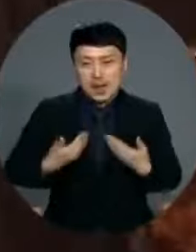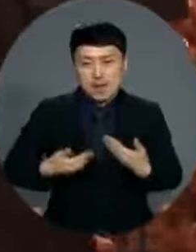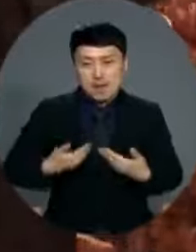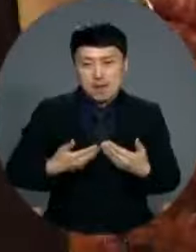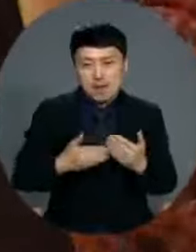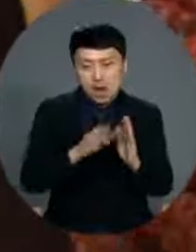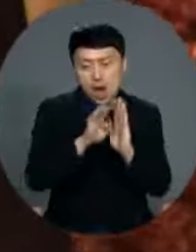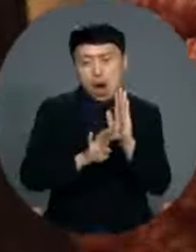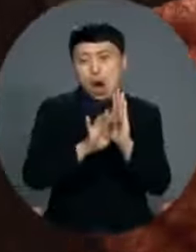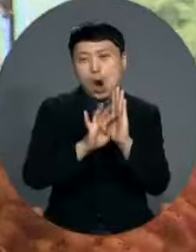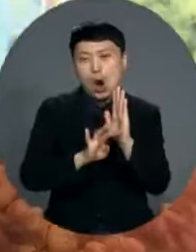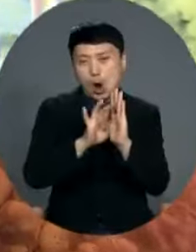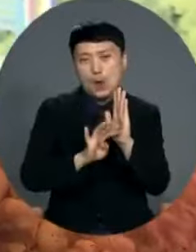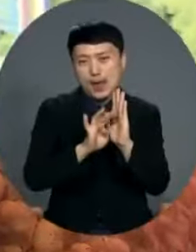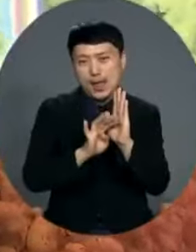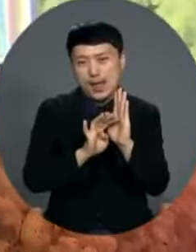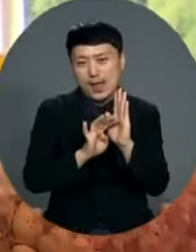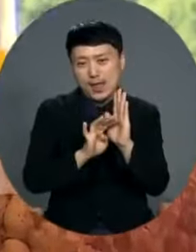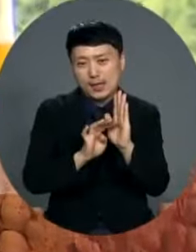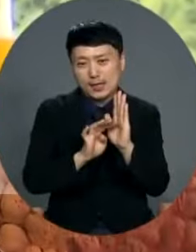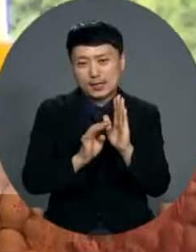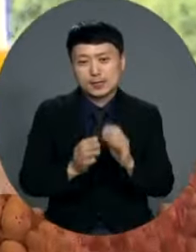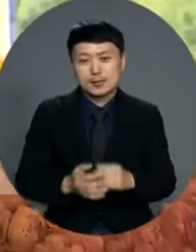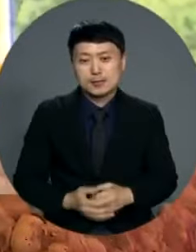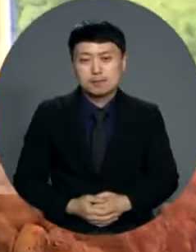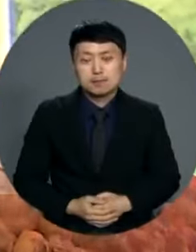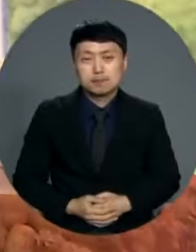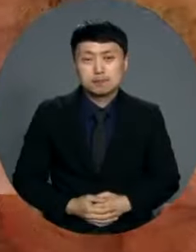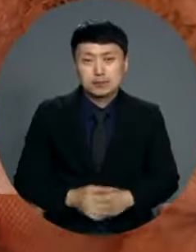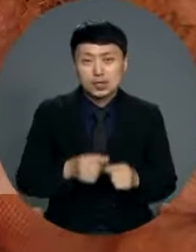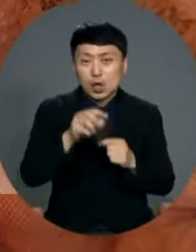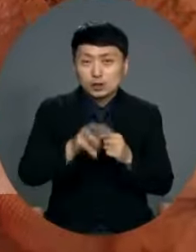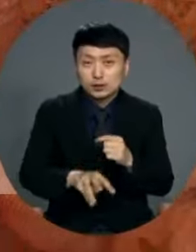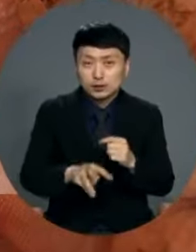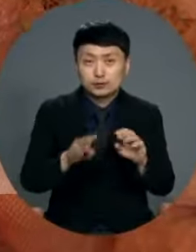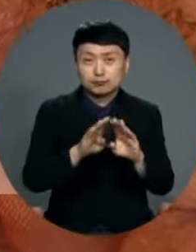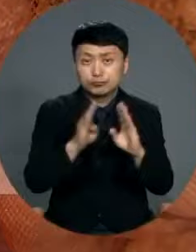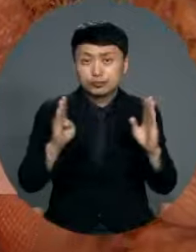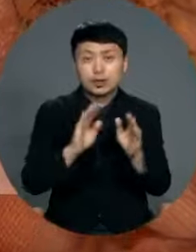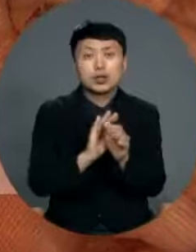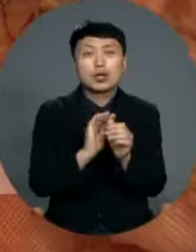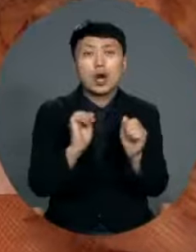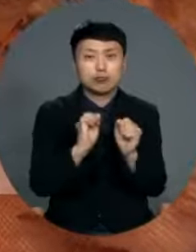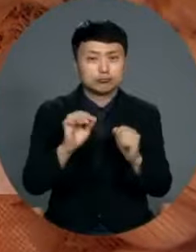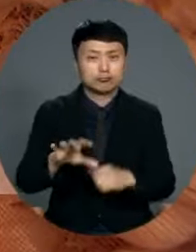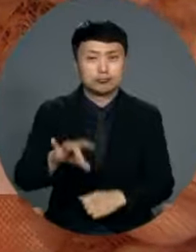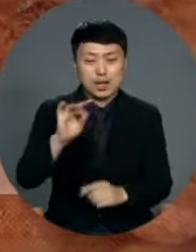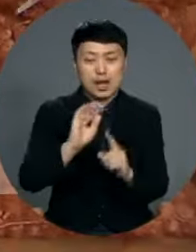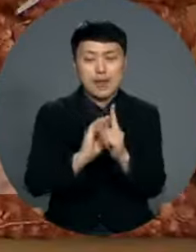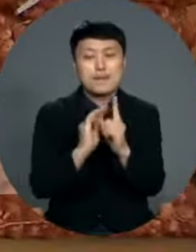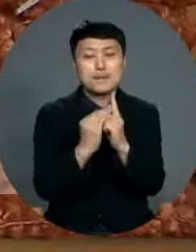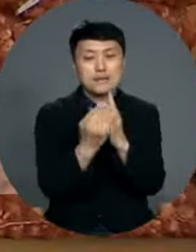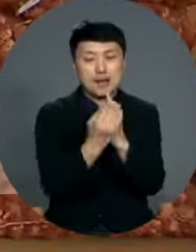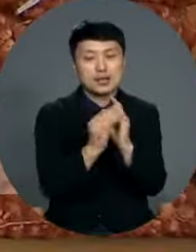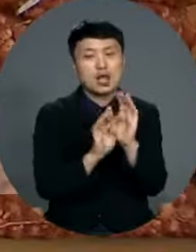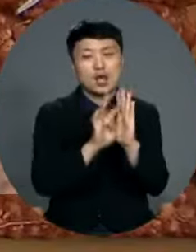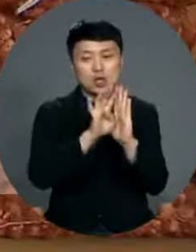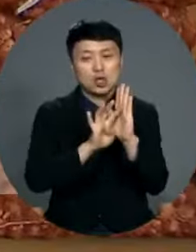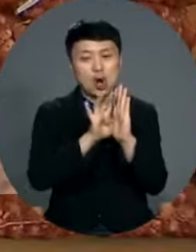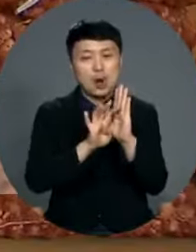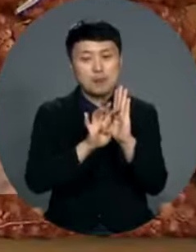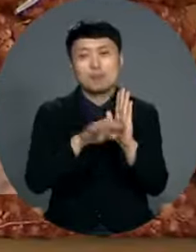정해지는 경락 단가. 이달 초 영천에 문을 연 경북 최초의 마늘 경매식